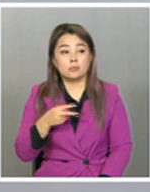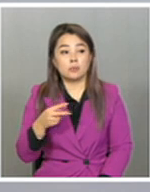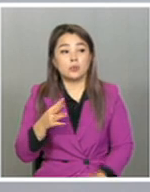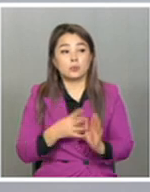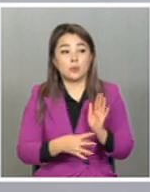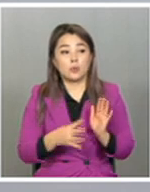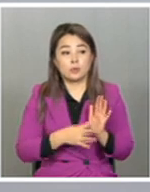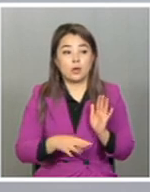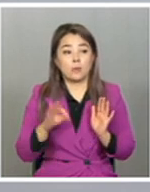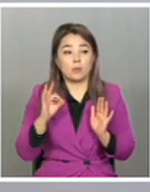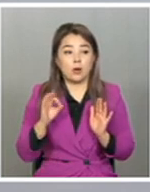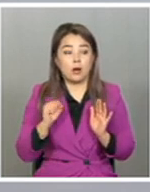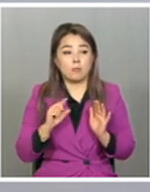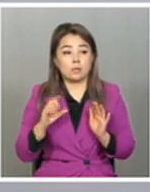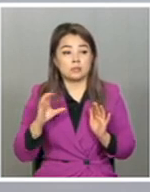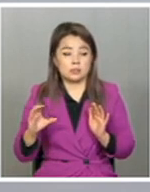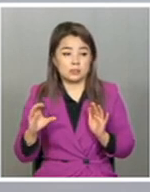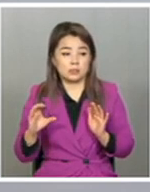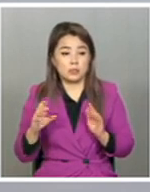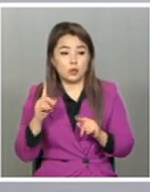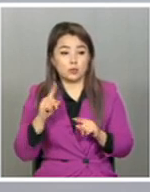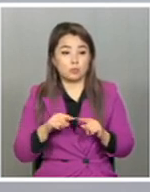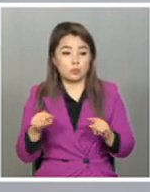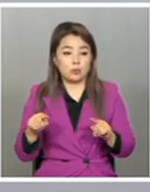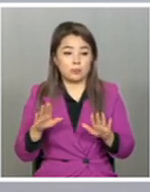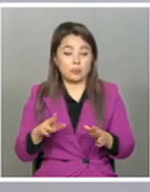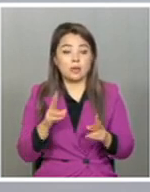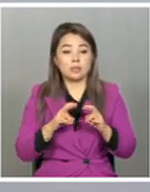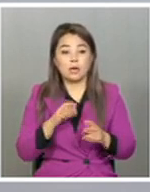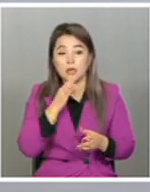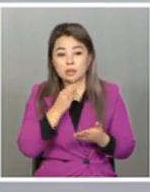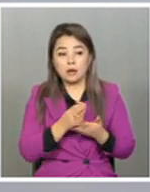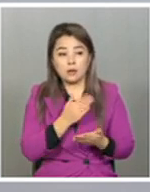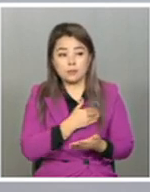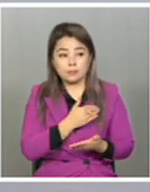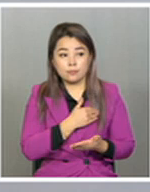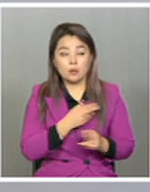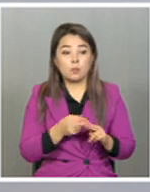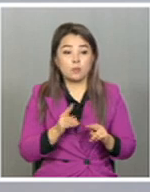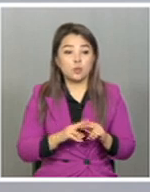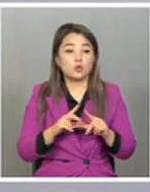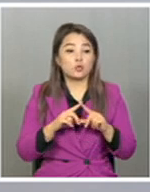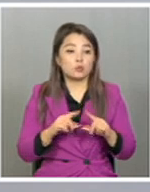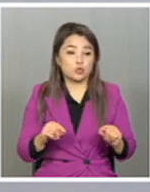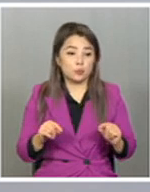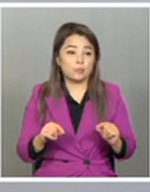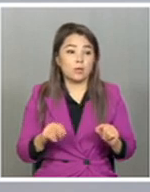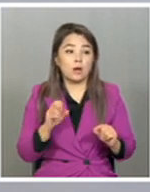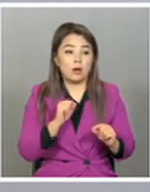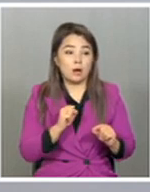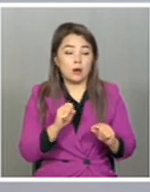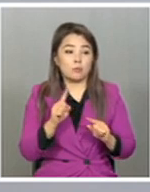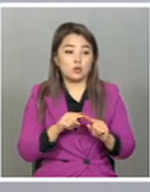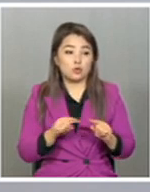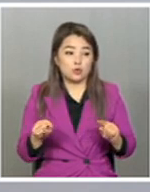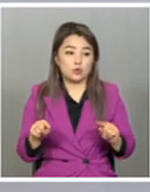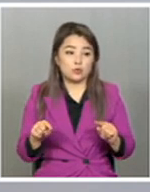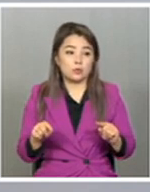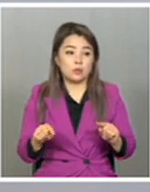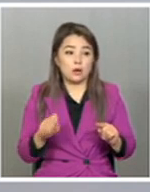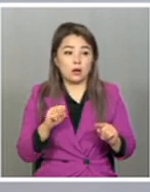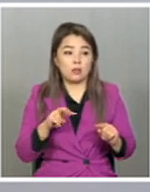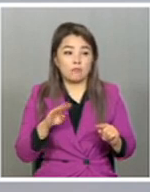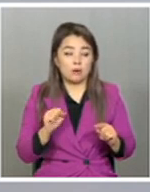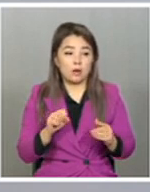болатын ABC тік бұрышты үш бұрышын қарастырайық. Бұл үш бұрыштың А бұрышын альфа